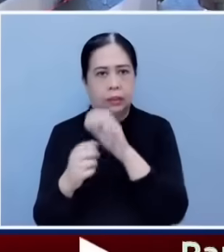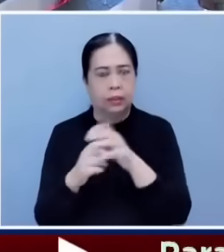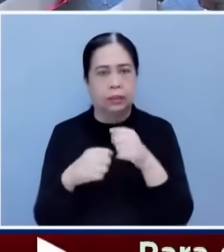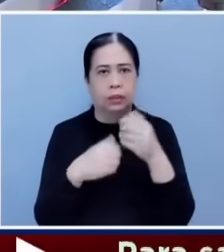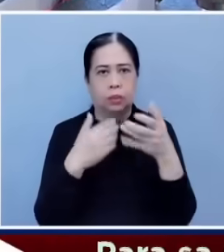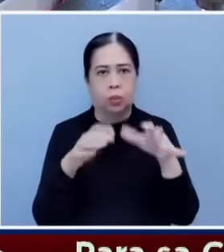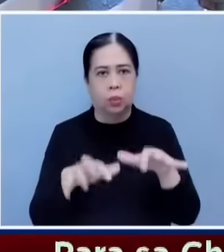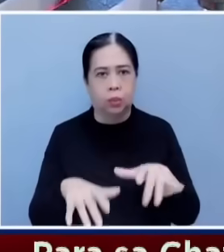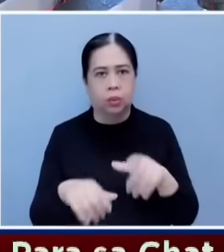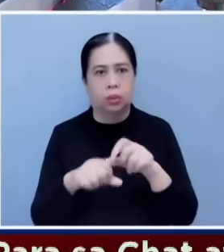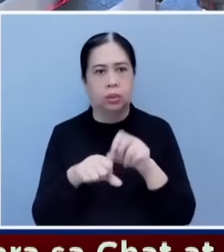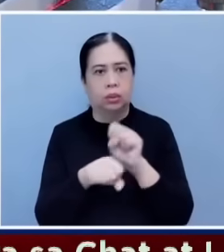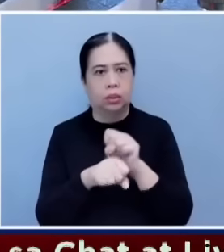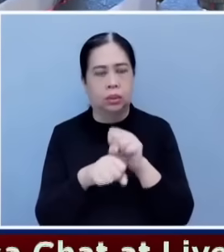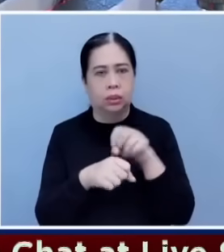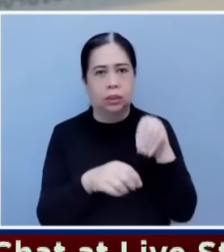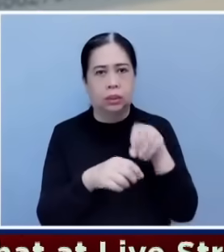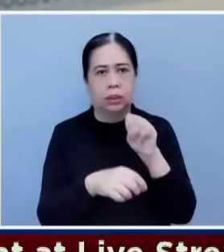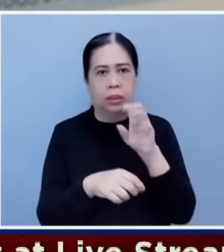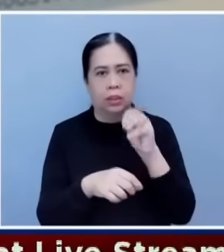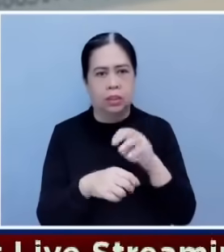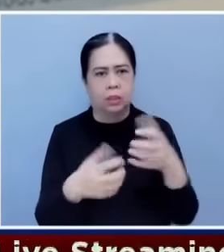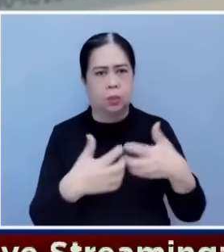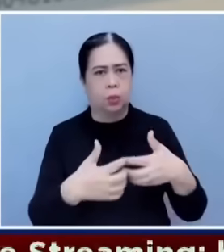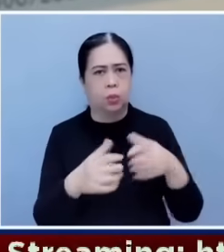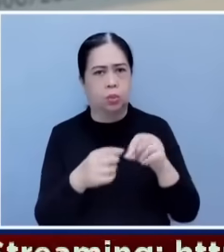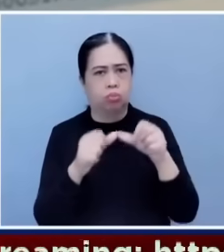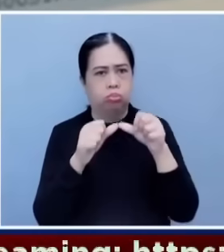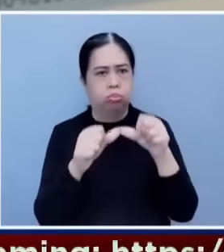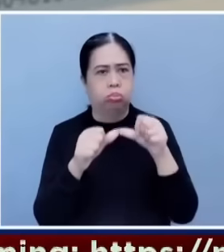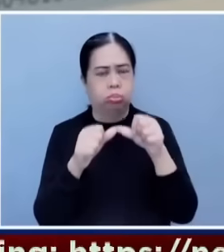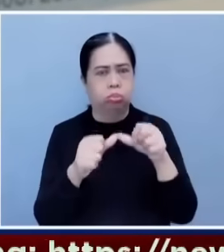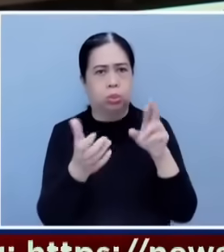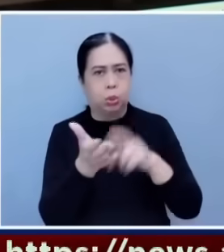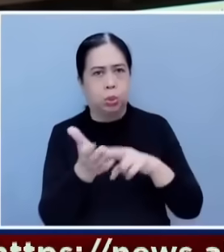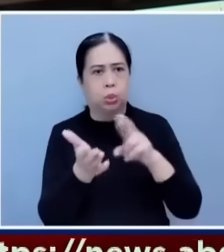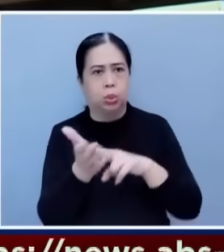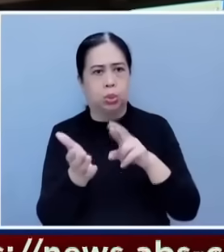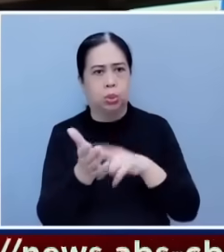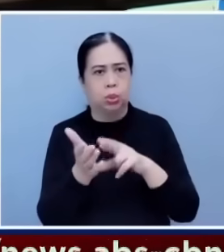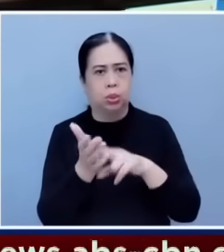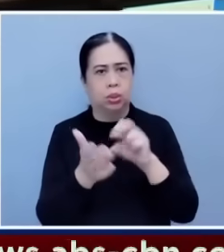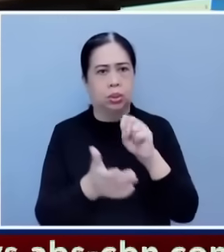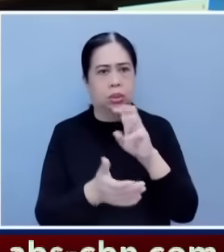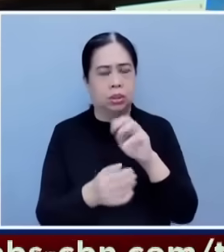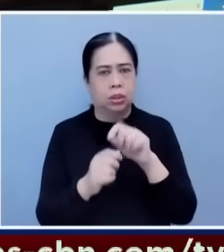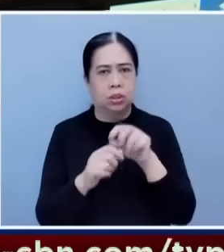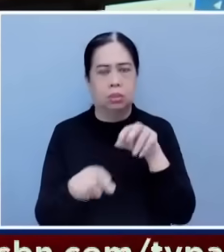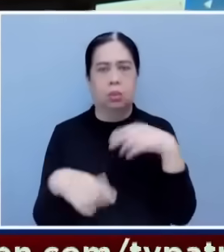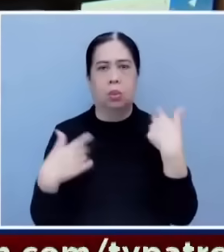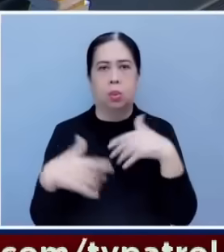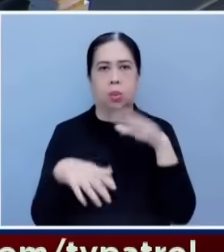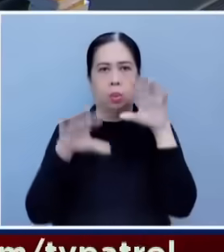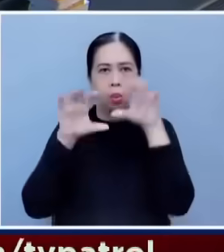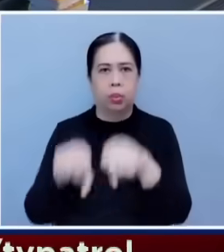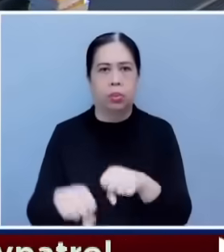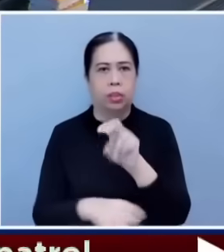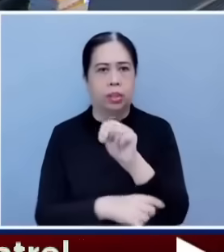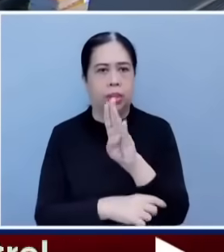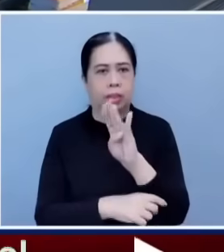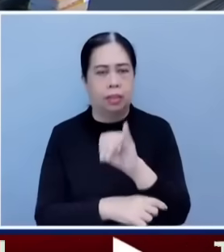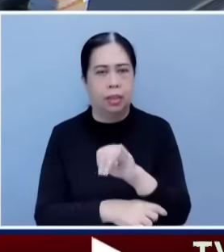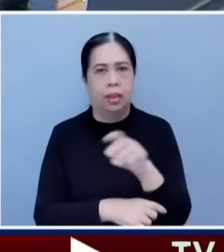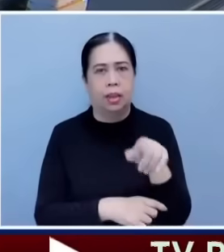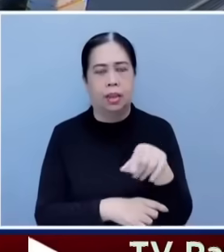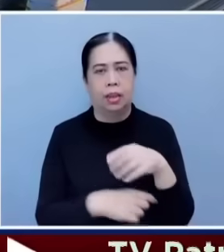computer, mga nakasaksak na SIM sa makinang ito at tuloy-tuloy na registration ng mga SIM ang inabutan ng mga tauhan ng NBI Cybercrime